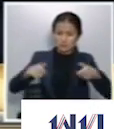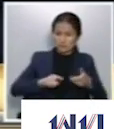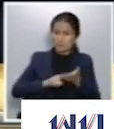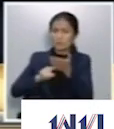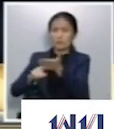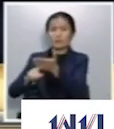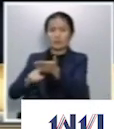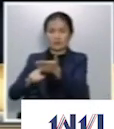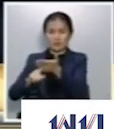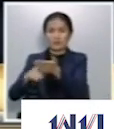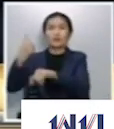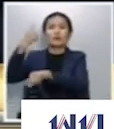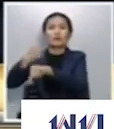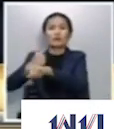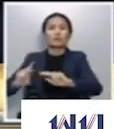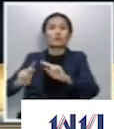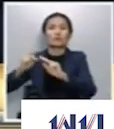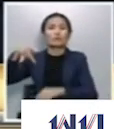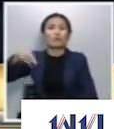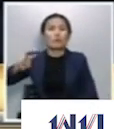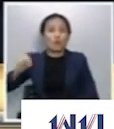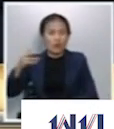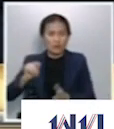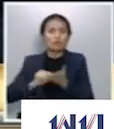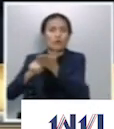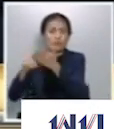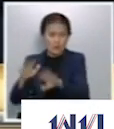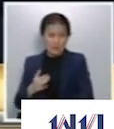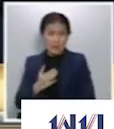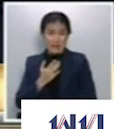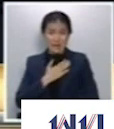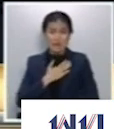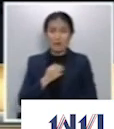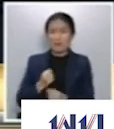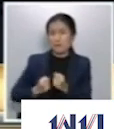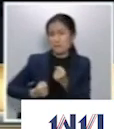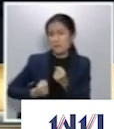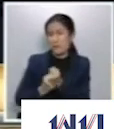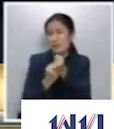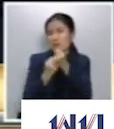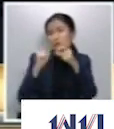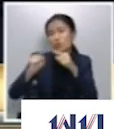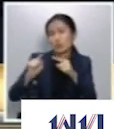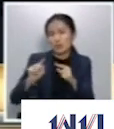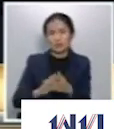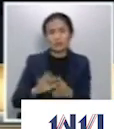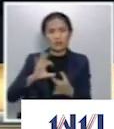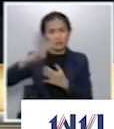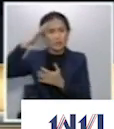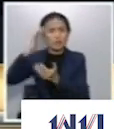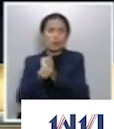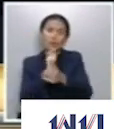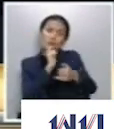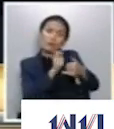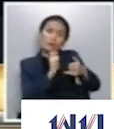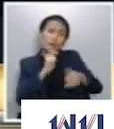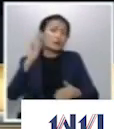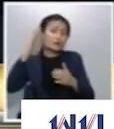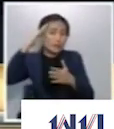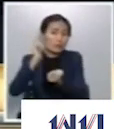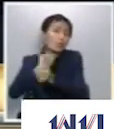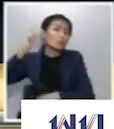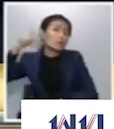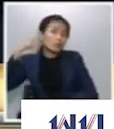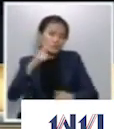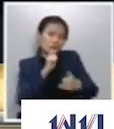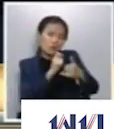รัฐมนตรีที่กล่าวไปเมื่อสักครู่นี้คะเราเรียกร้องในเรื่องของพนักงานสอบสวนหญิงเพราะว่าเรื่องของการกระทำความรุนแรงมันเป็นเรื่องเ